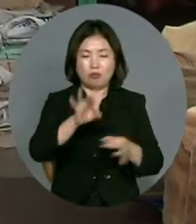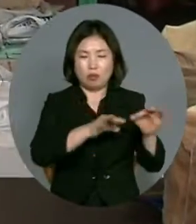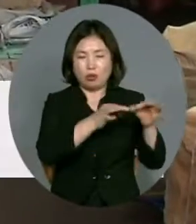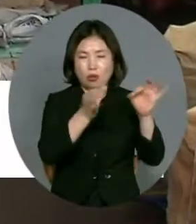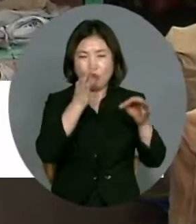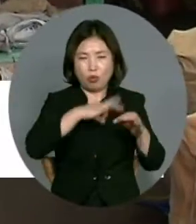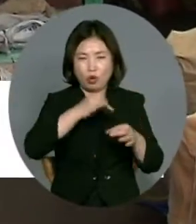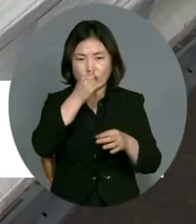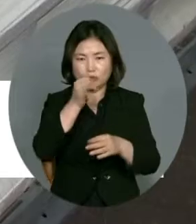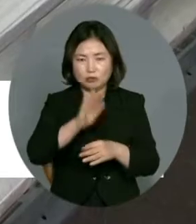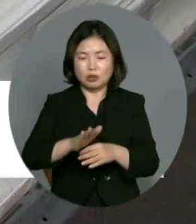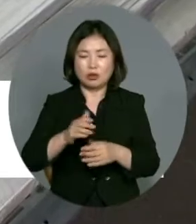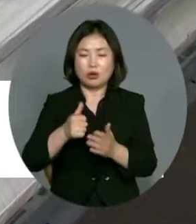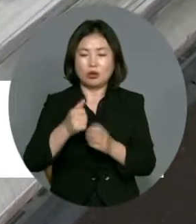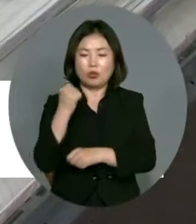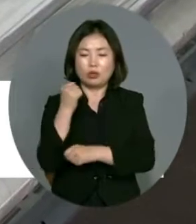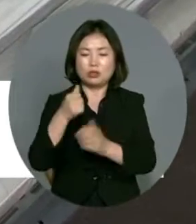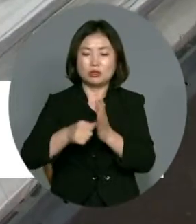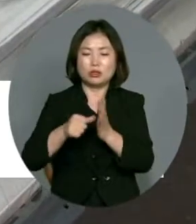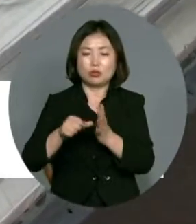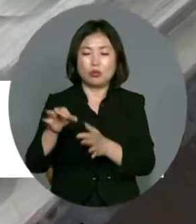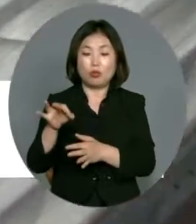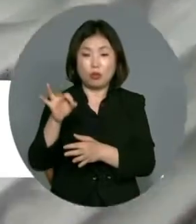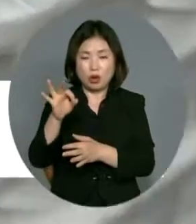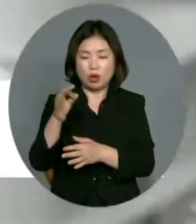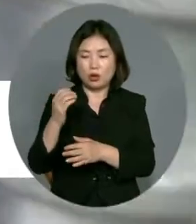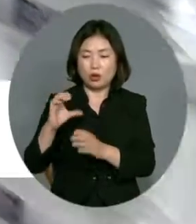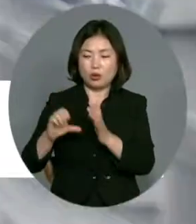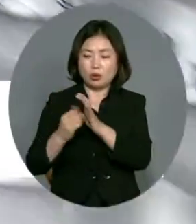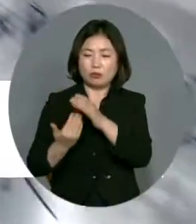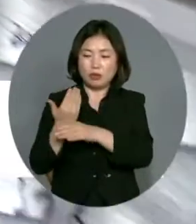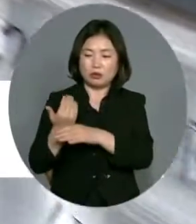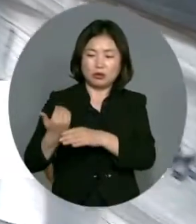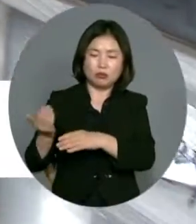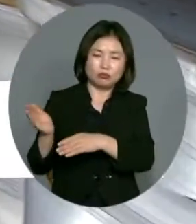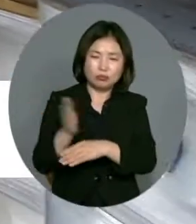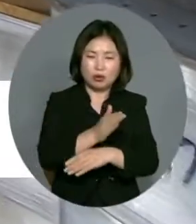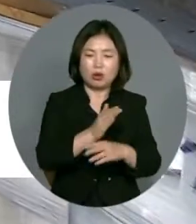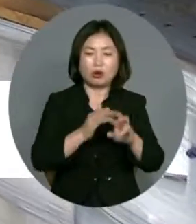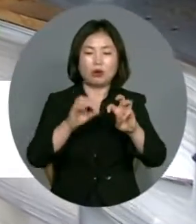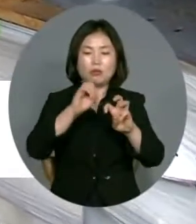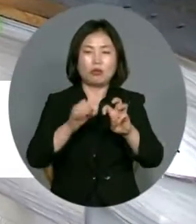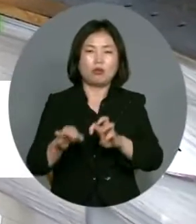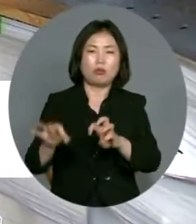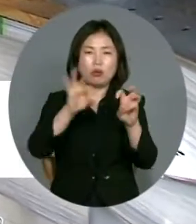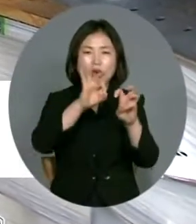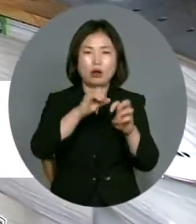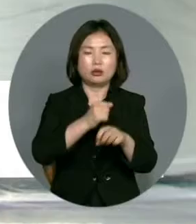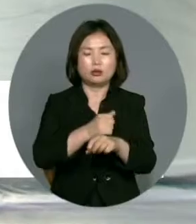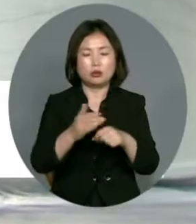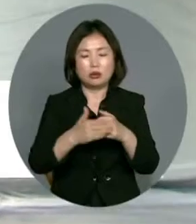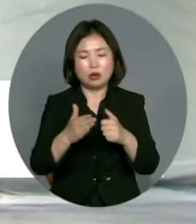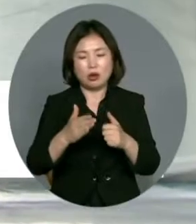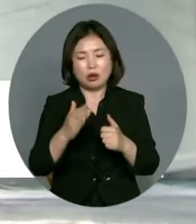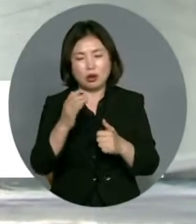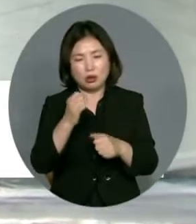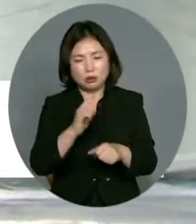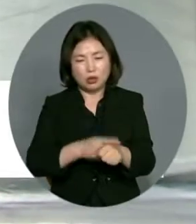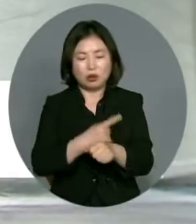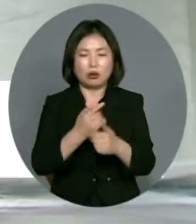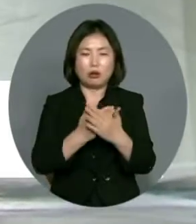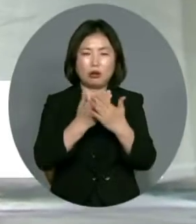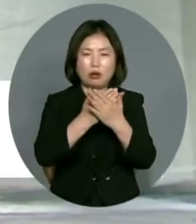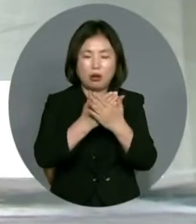보고 있지만 원자재 가격이 코로나19 이전보다 30% 이상 오르며 마진율이 크게 떨어져